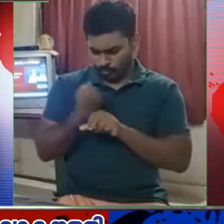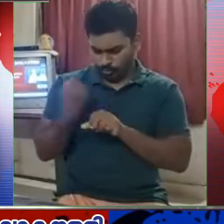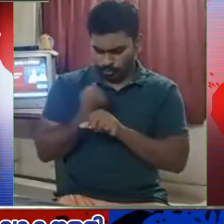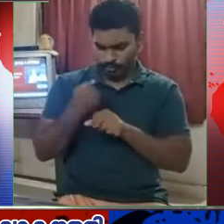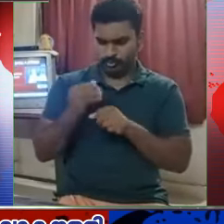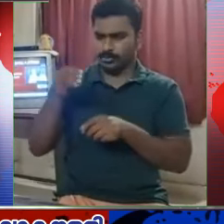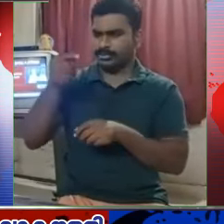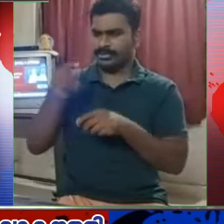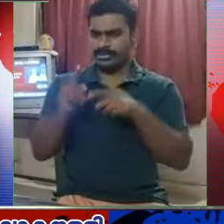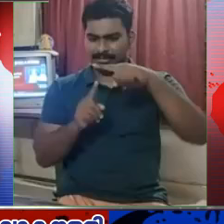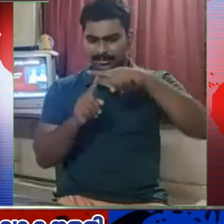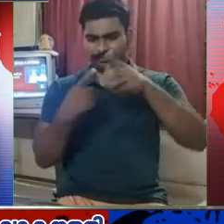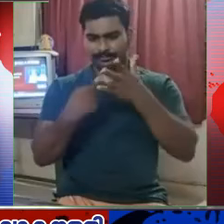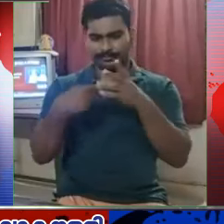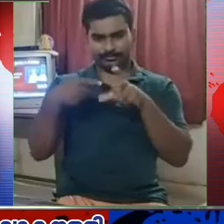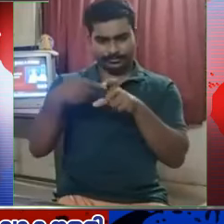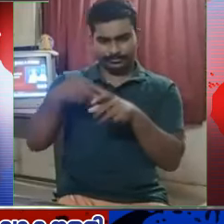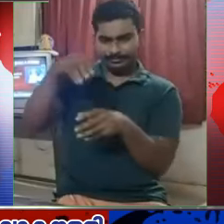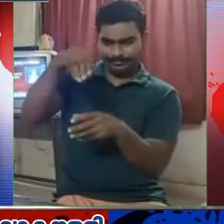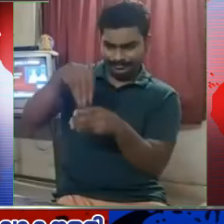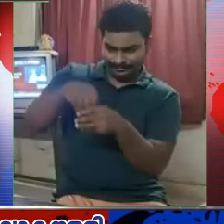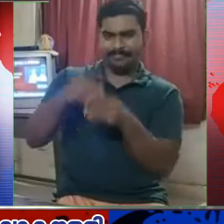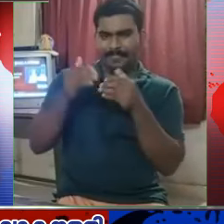ഈ ഘട്ടത്തിൽ തന്നെ നമുക്ക്